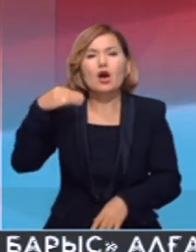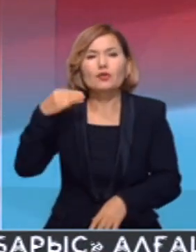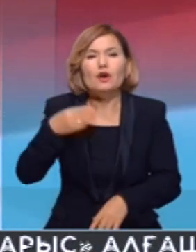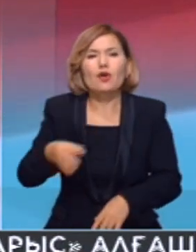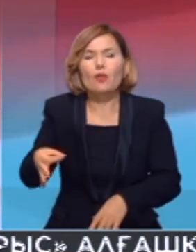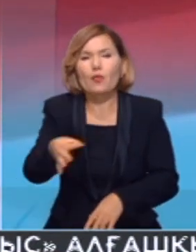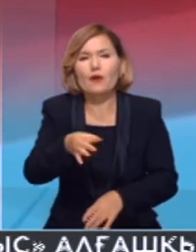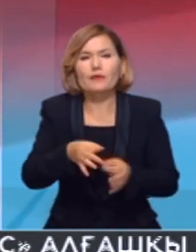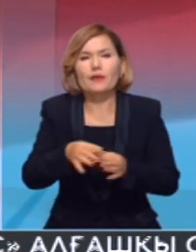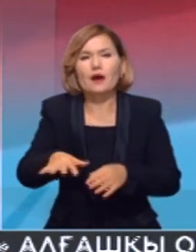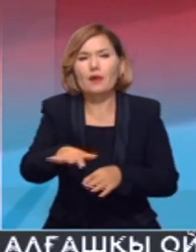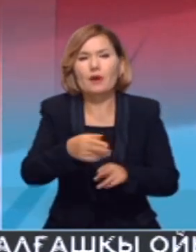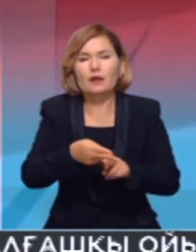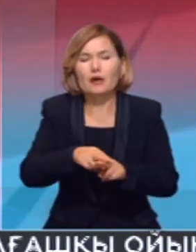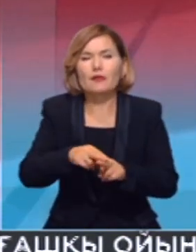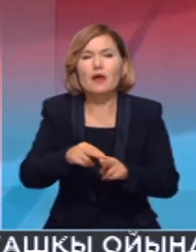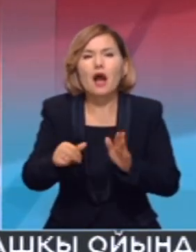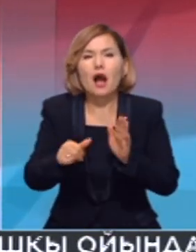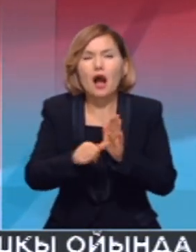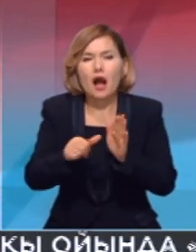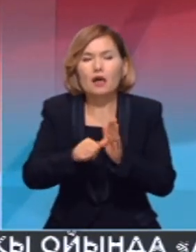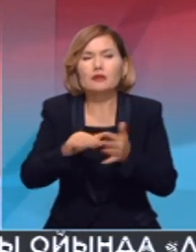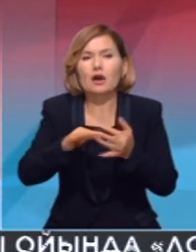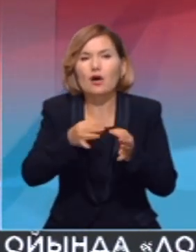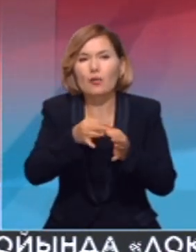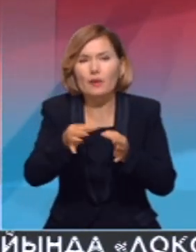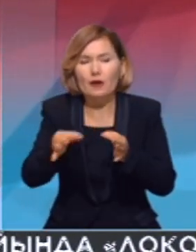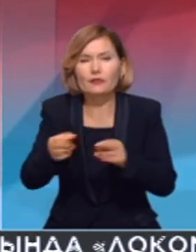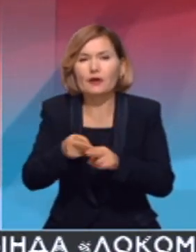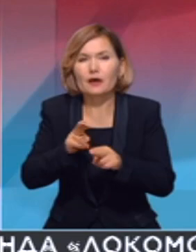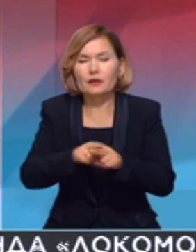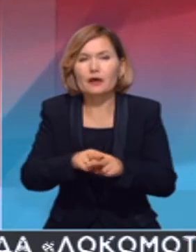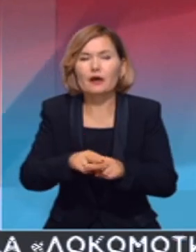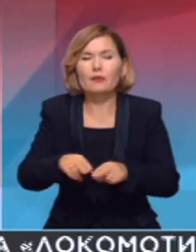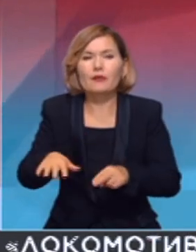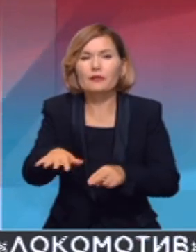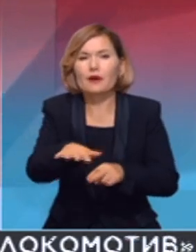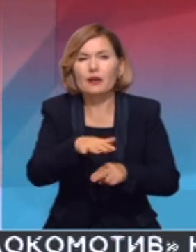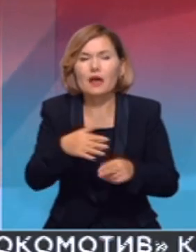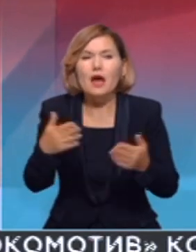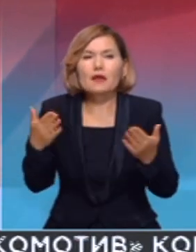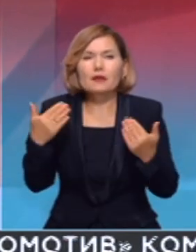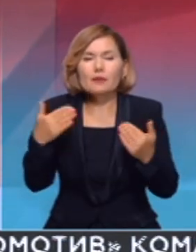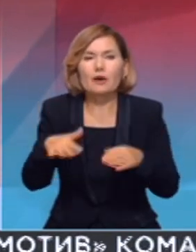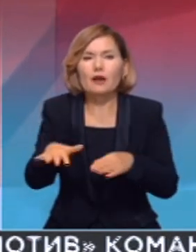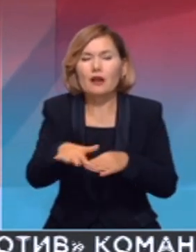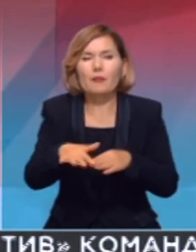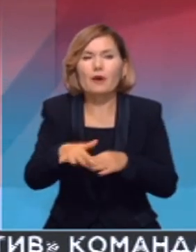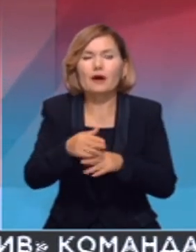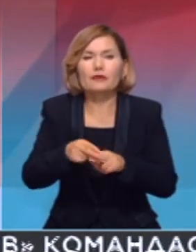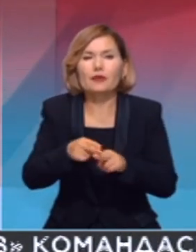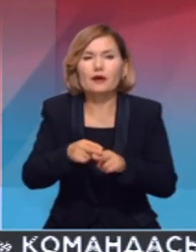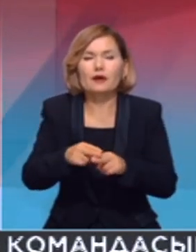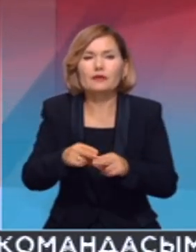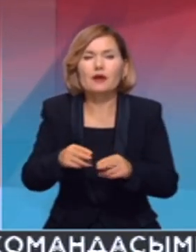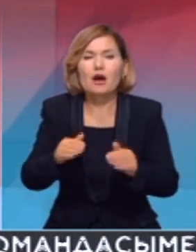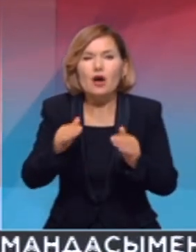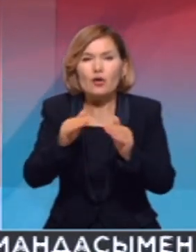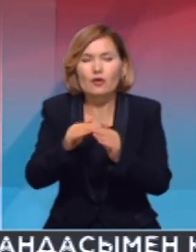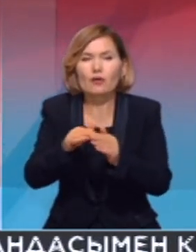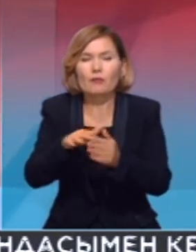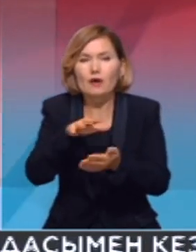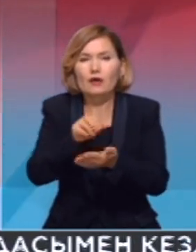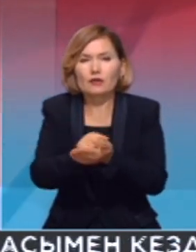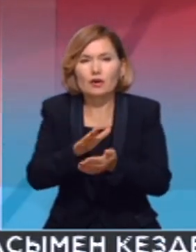Түркістан облысы Ордабасы ауданындағы 6 бірдей ауылдың тұрғындары демалыс аймағын салған кәсіпкерлік нысанының кесірінен ағын сусыз қалдық